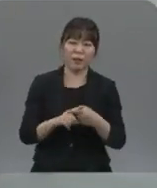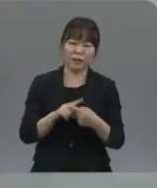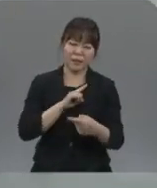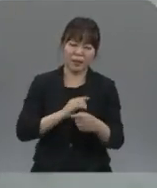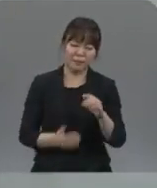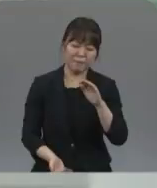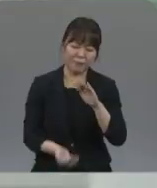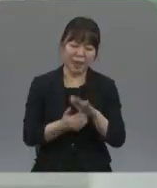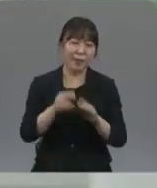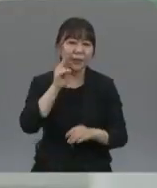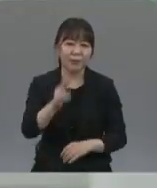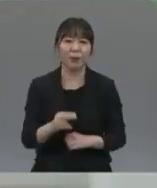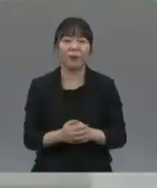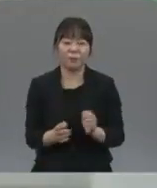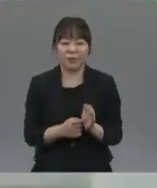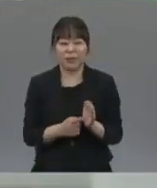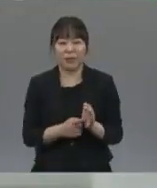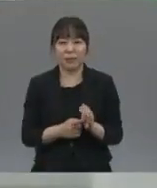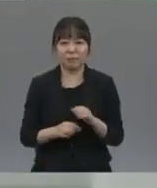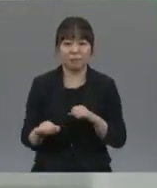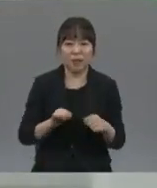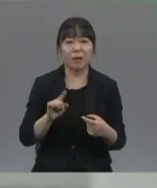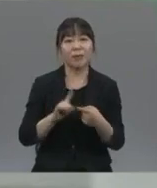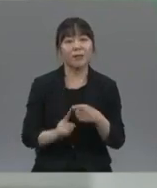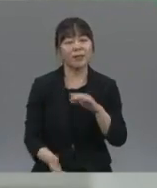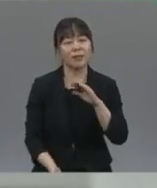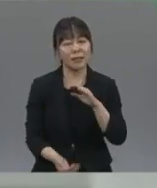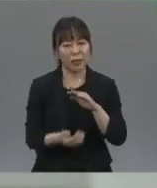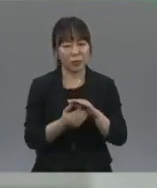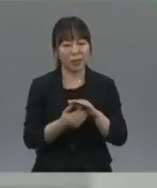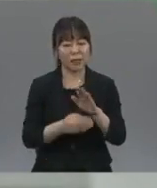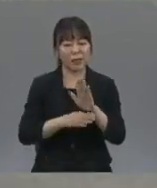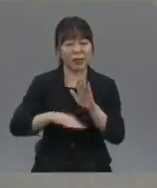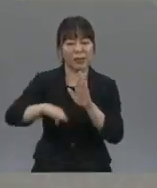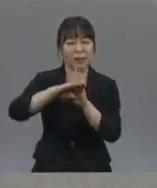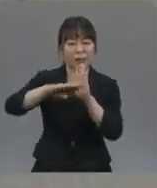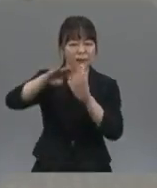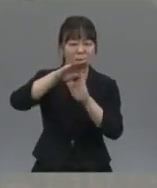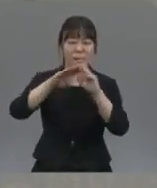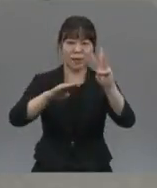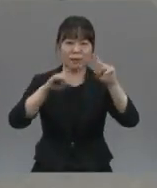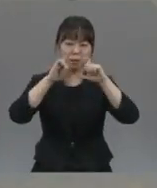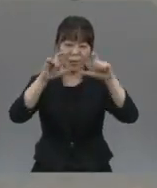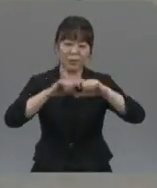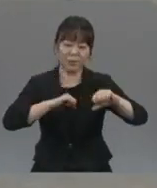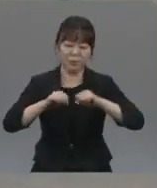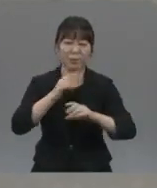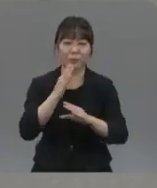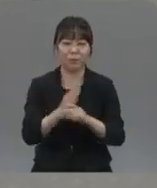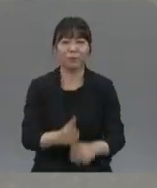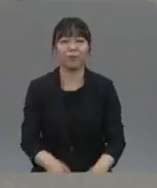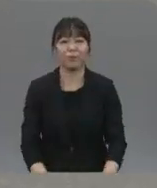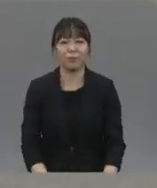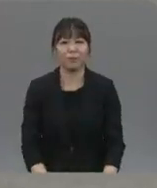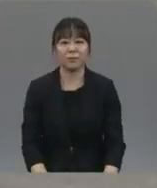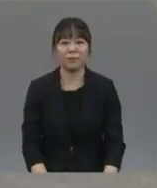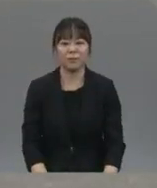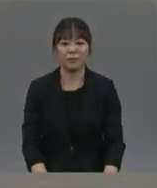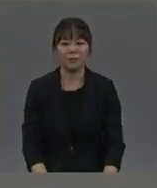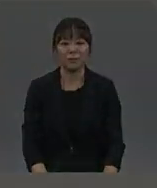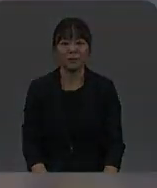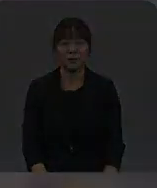под влиянием тайфуна правительства и местные администрации работают в чрезвычайном режиме